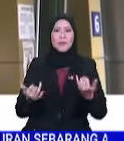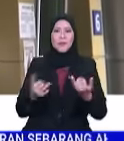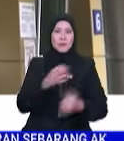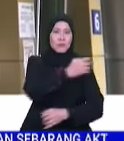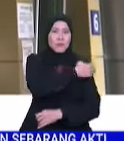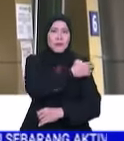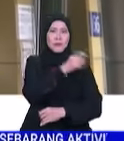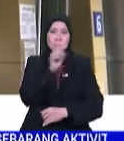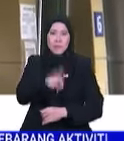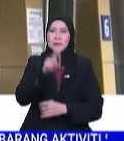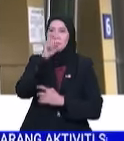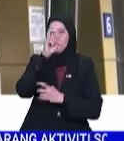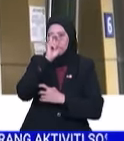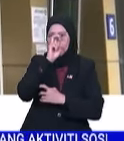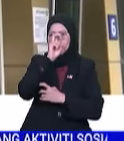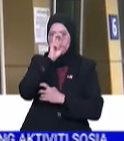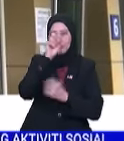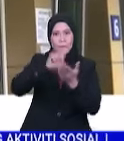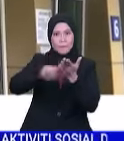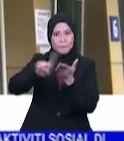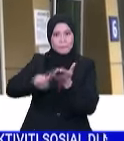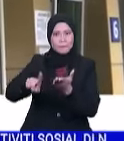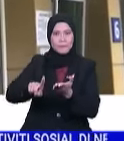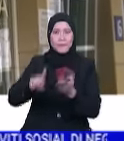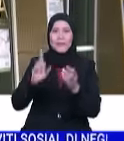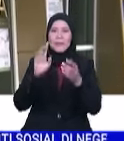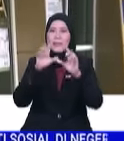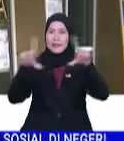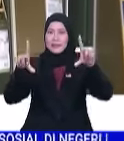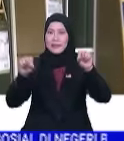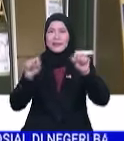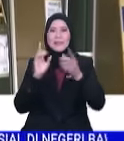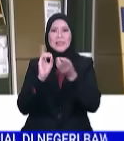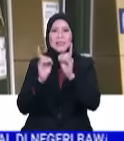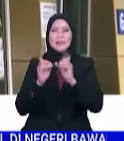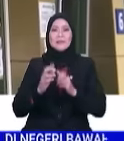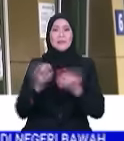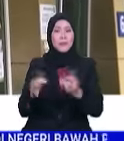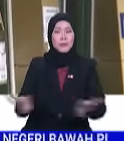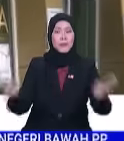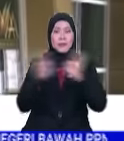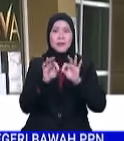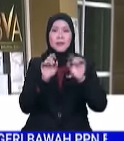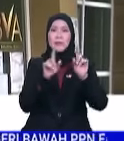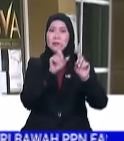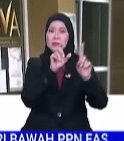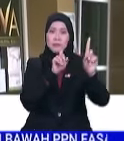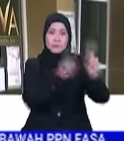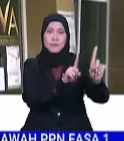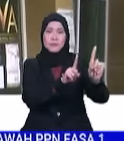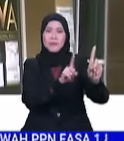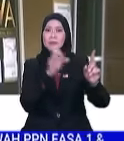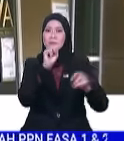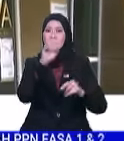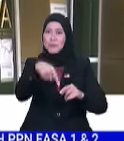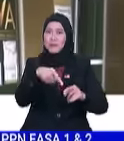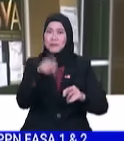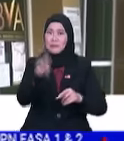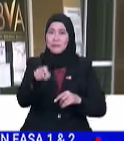lebih memperketatkan untuk pemeriksaan kad digital tu lah. Yang penting sekali adalah menjaga SOP, itu asas utama yang paling